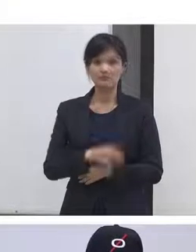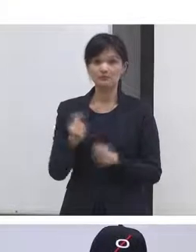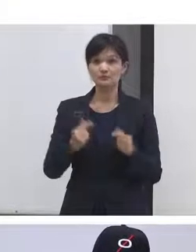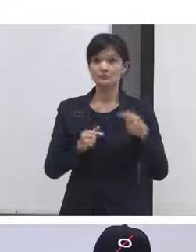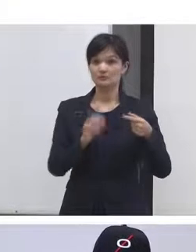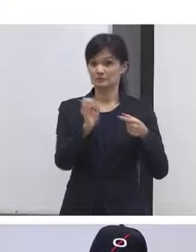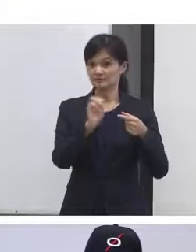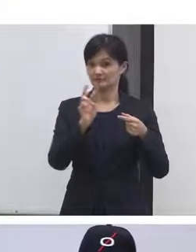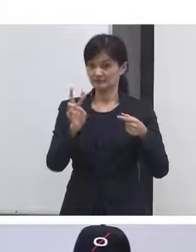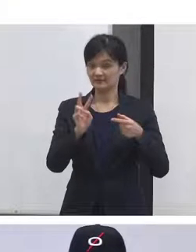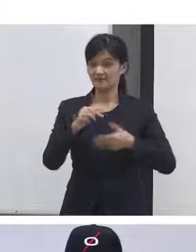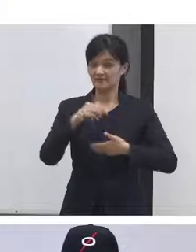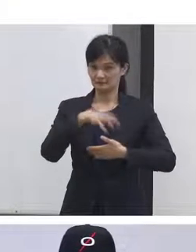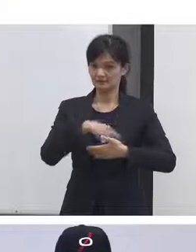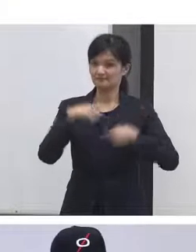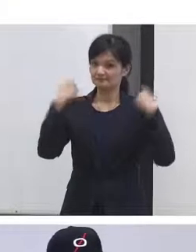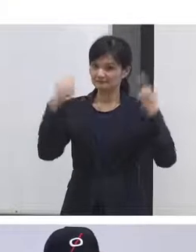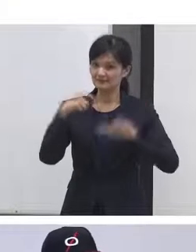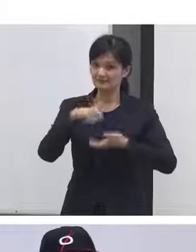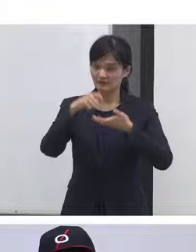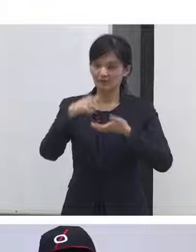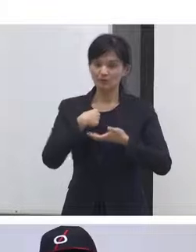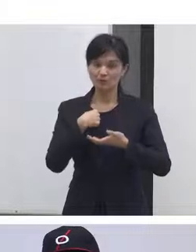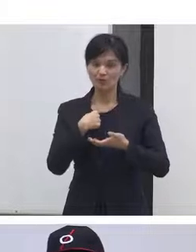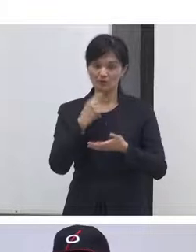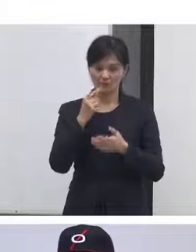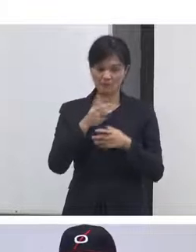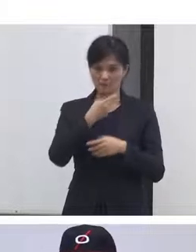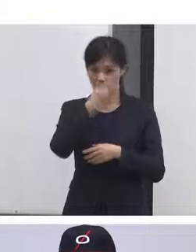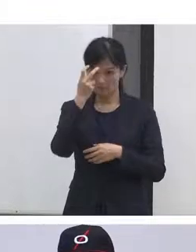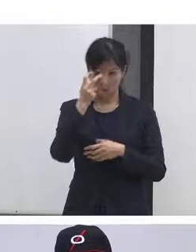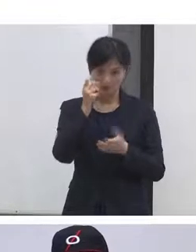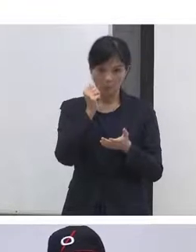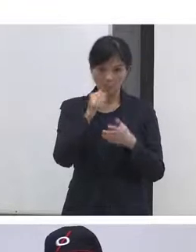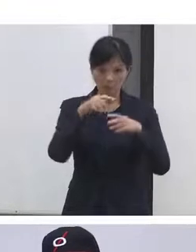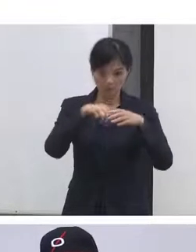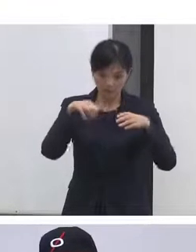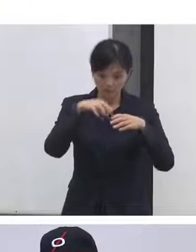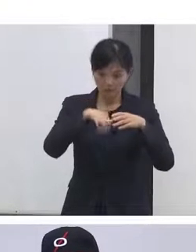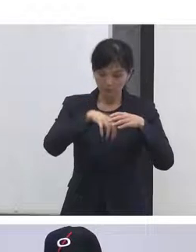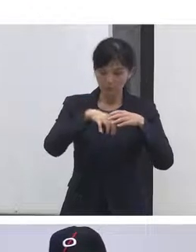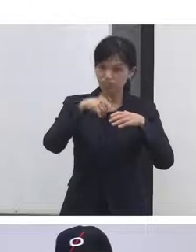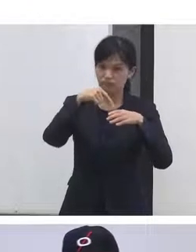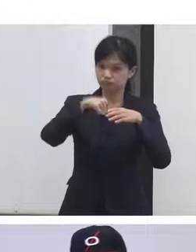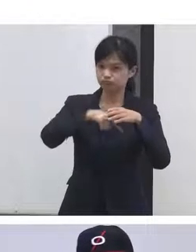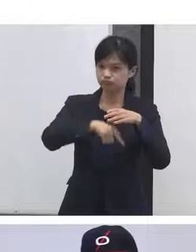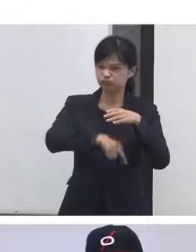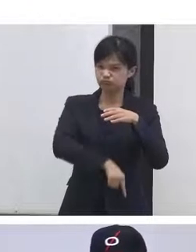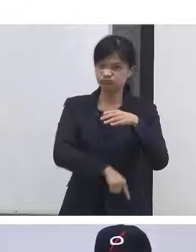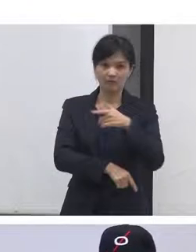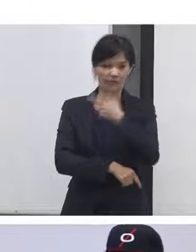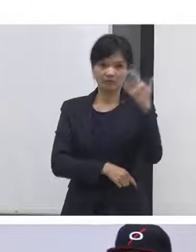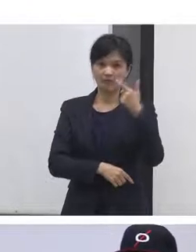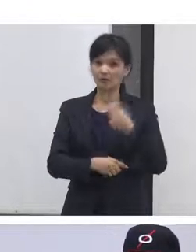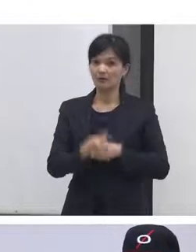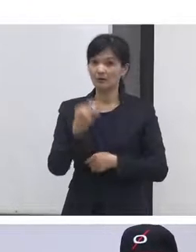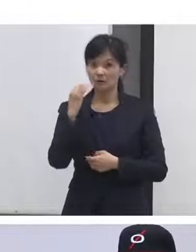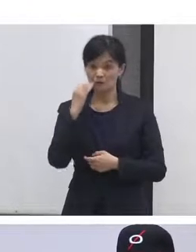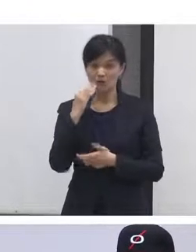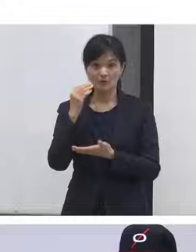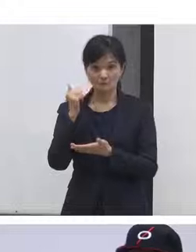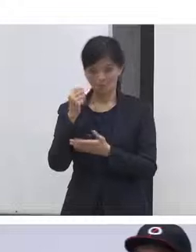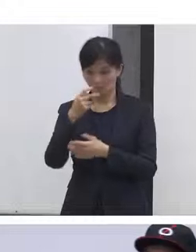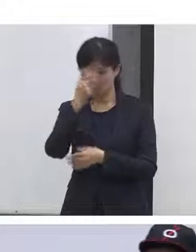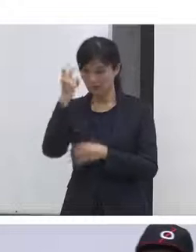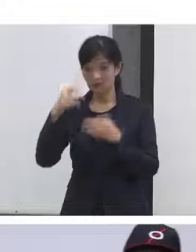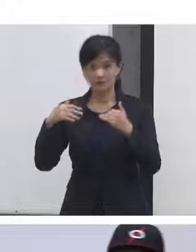常讲的，我们每次挖一个坑，怎么发现越挖越深？就发现说，你其实没有深入到一个程度的时候，你要解决这些问题还蛮难的。这是大概一个